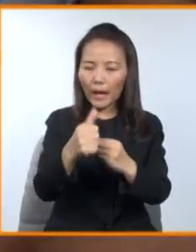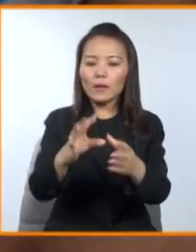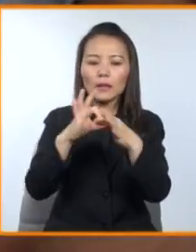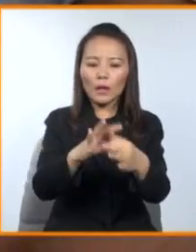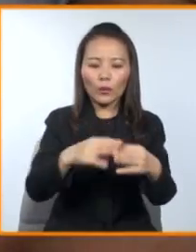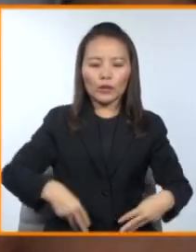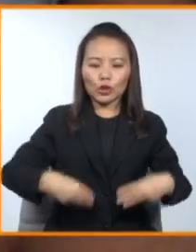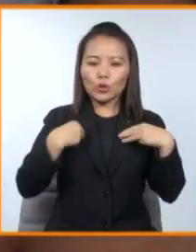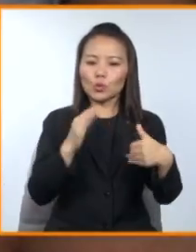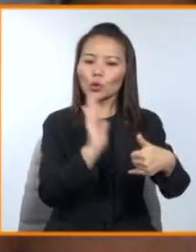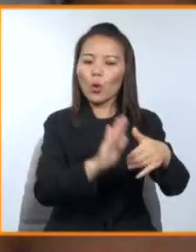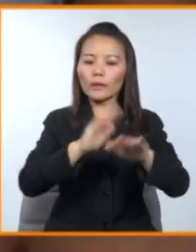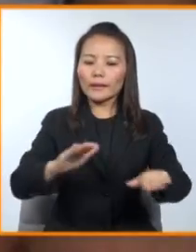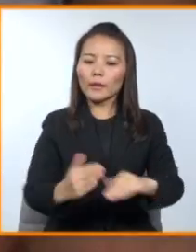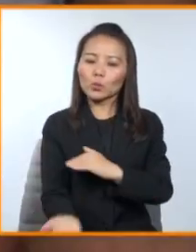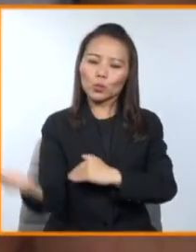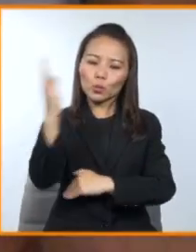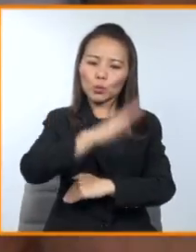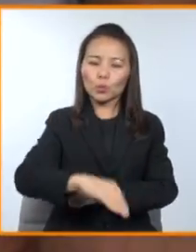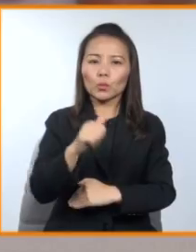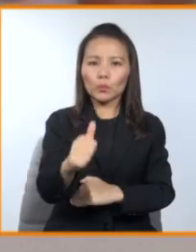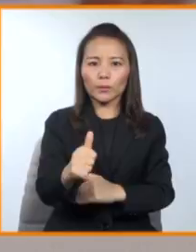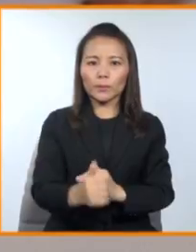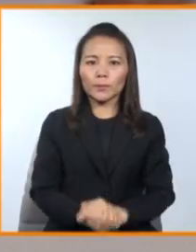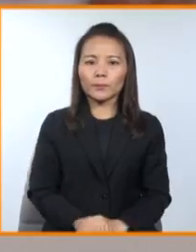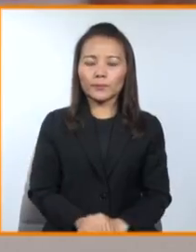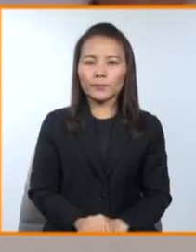ประจำวันของเด็กๆได้